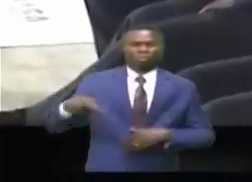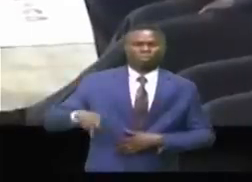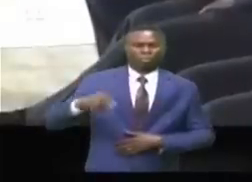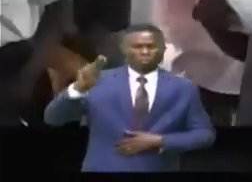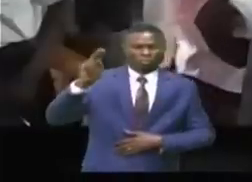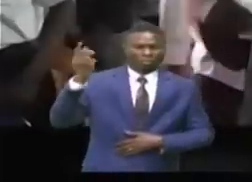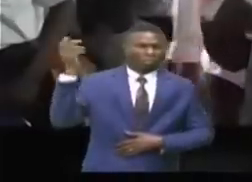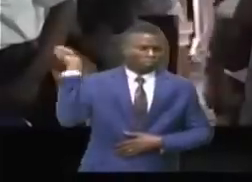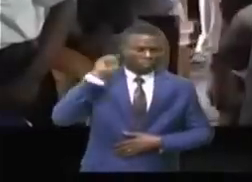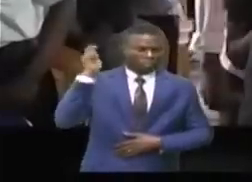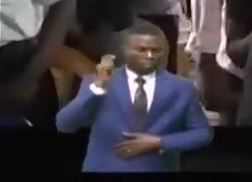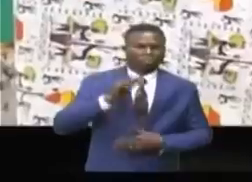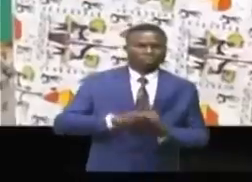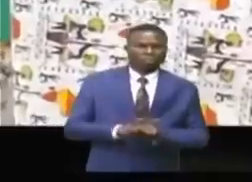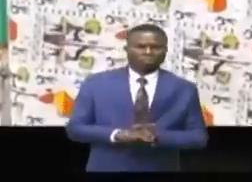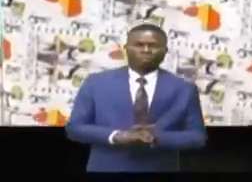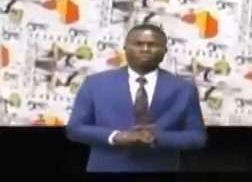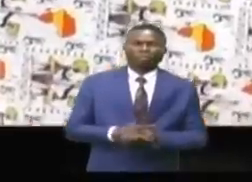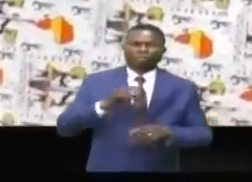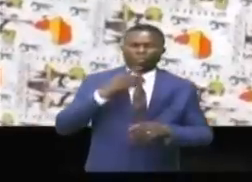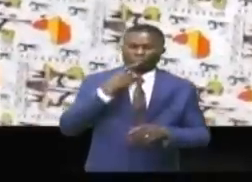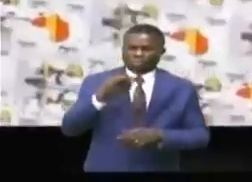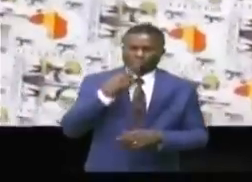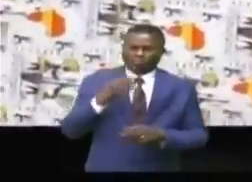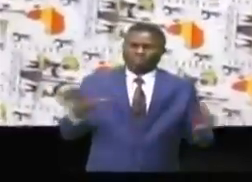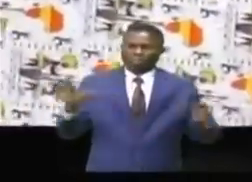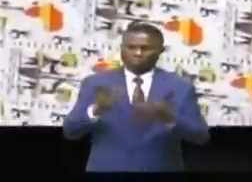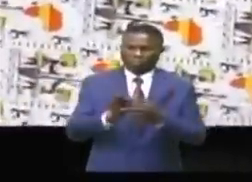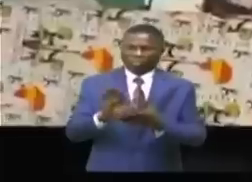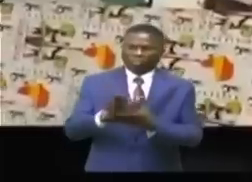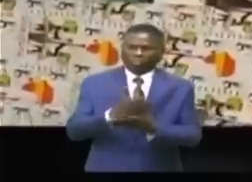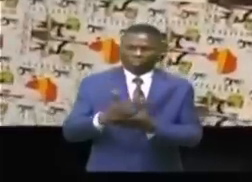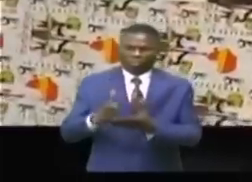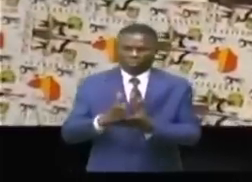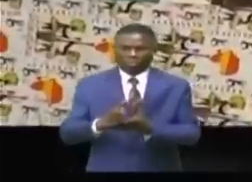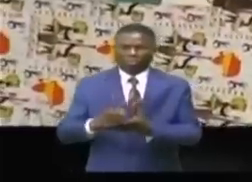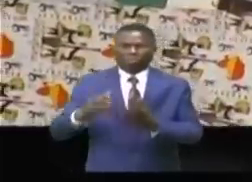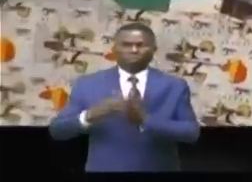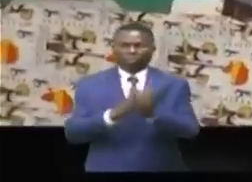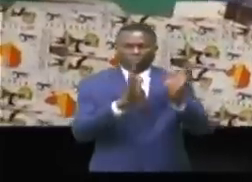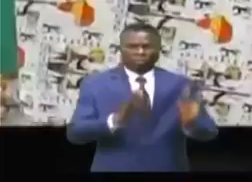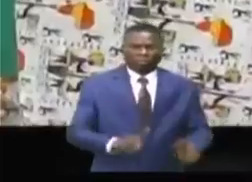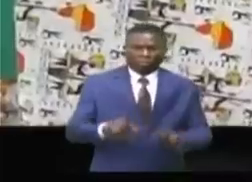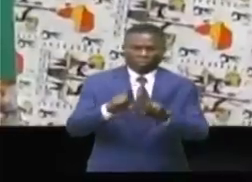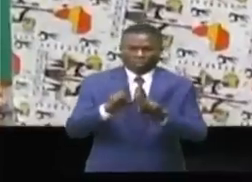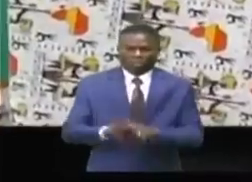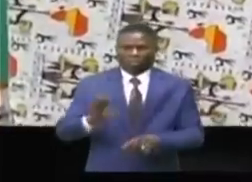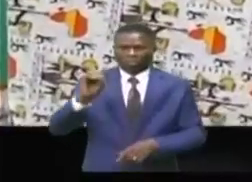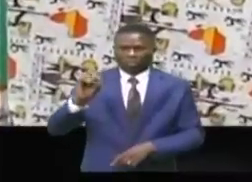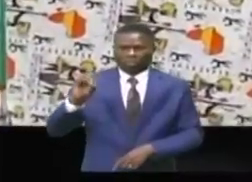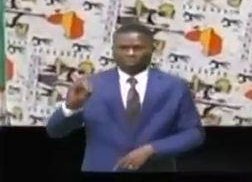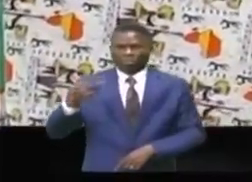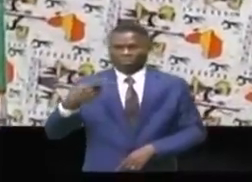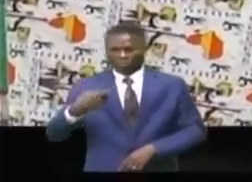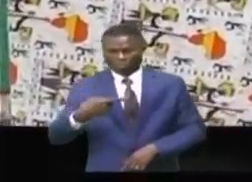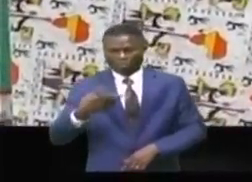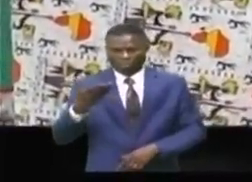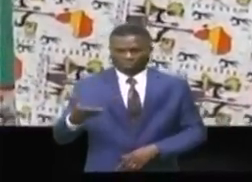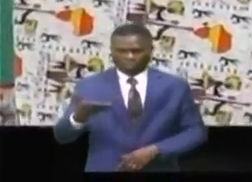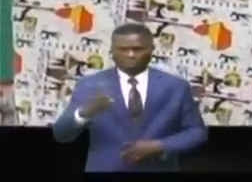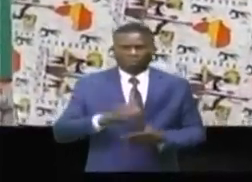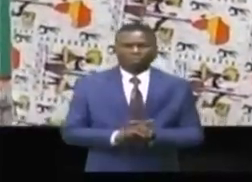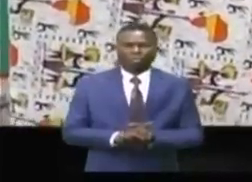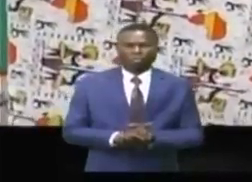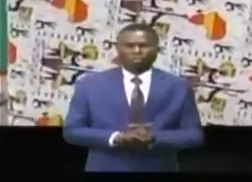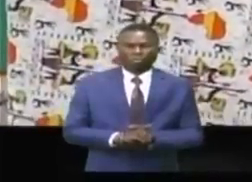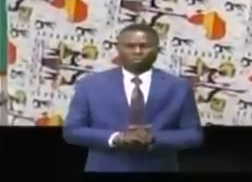professeur Giscard Luando, a circonscrit le lien qui existe entre l'ISDER et l'ONG Goshen. Parce que l'ISDER, en collaboration